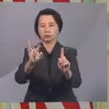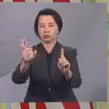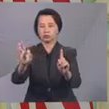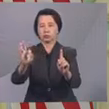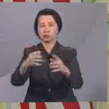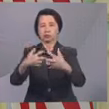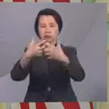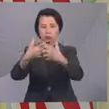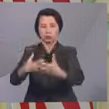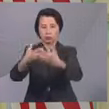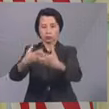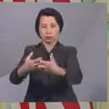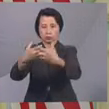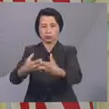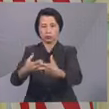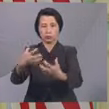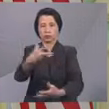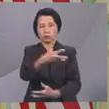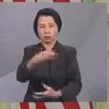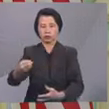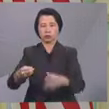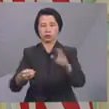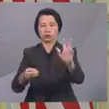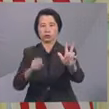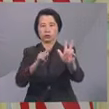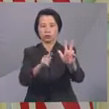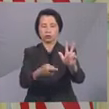1,199 kilang serta